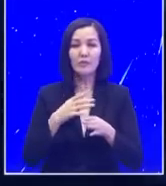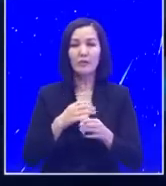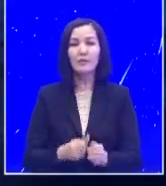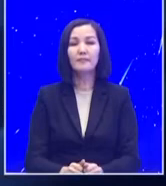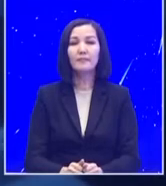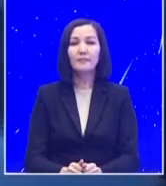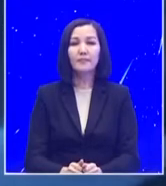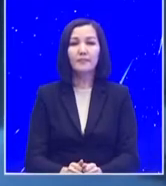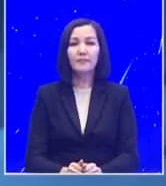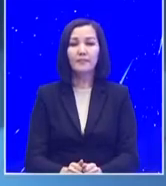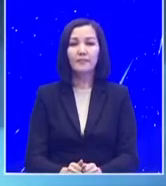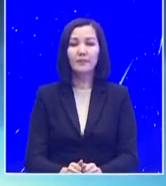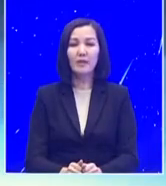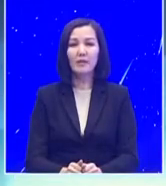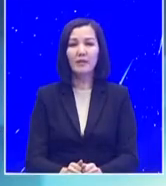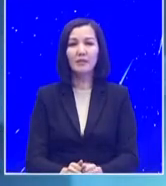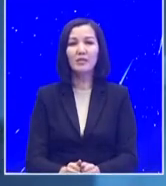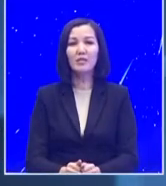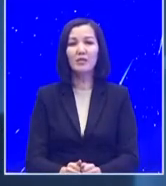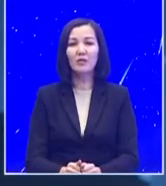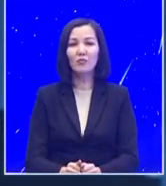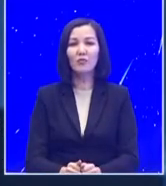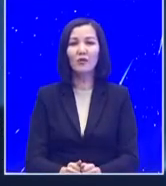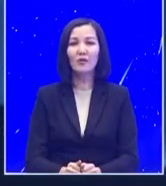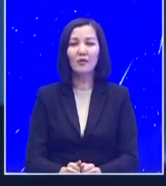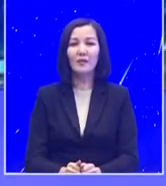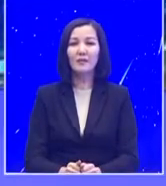Мадина Берқызы, Жаслан Шынгенже, Жетісу телеарнасы.